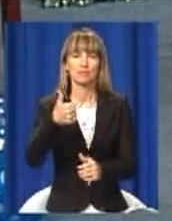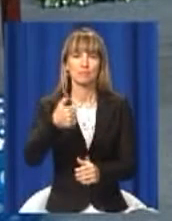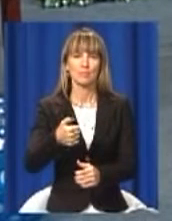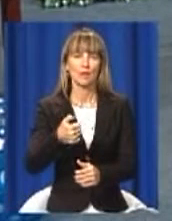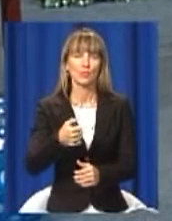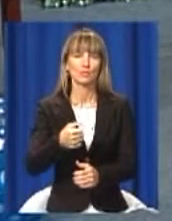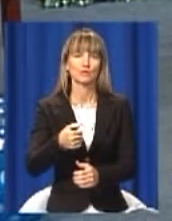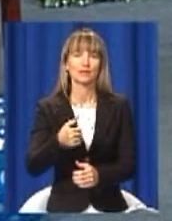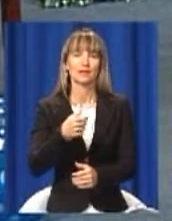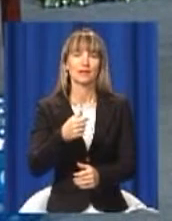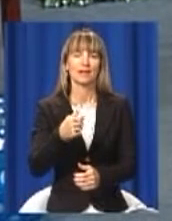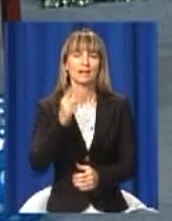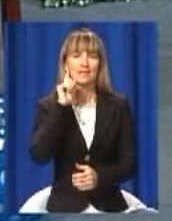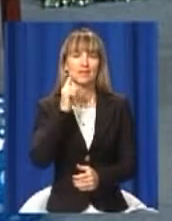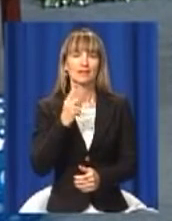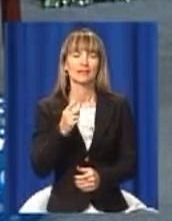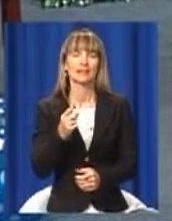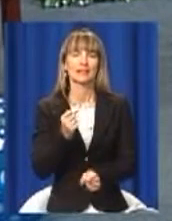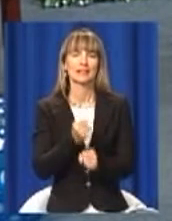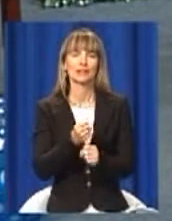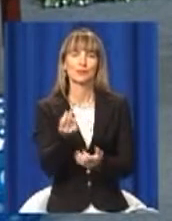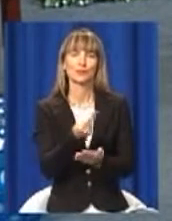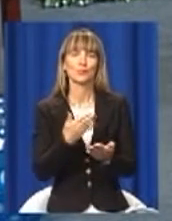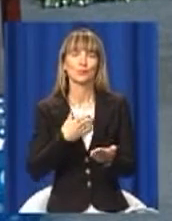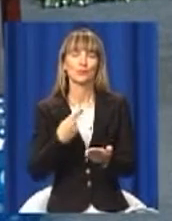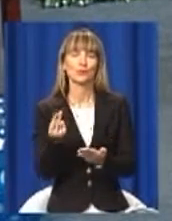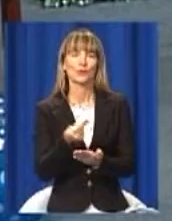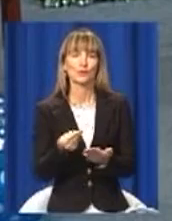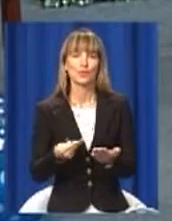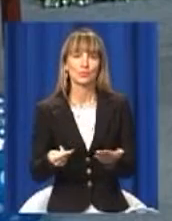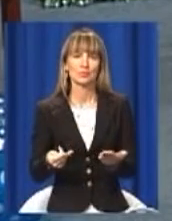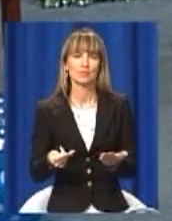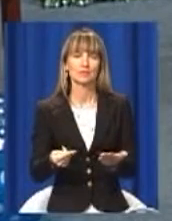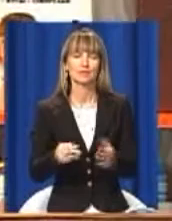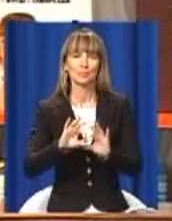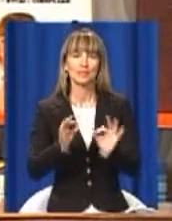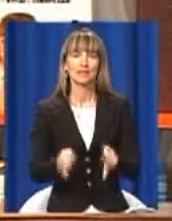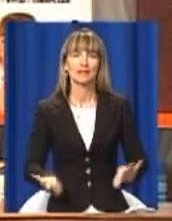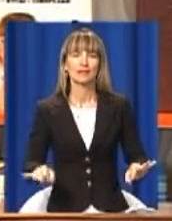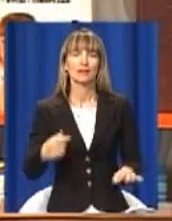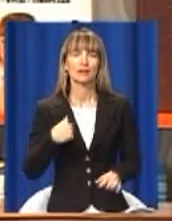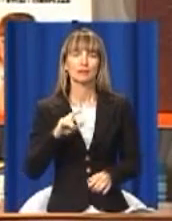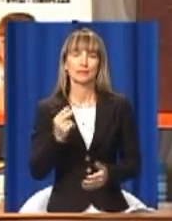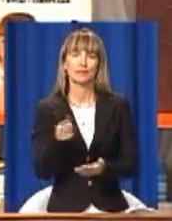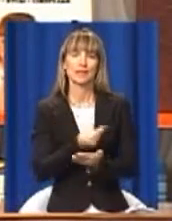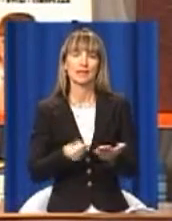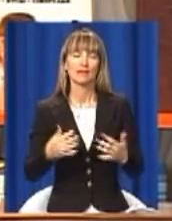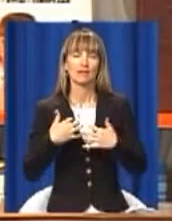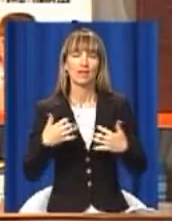б просто на вулицю малювати і творити наші художні такі от мистецтва? Я би намалювала якусь